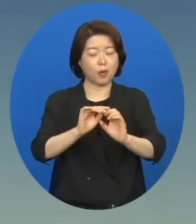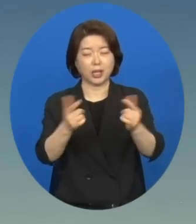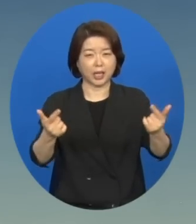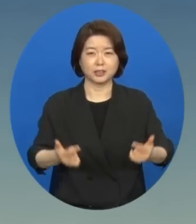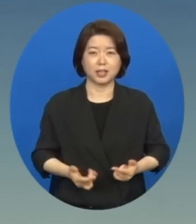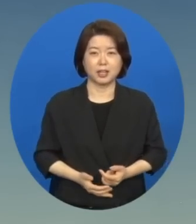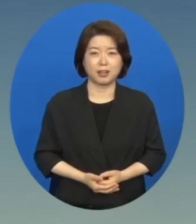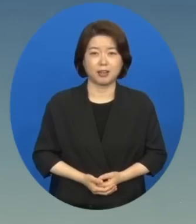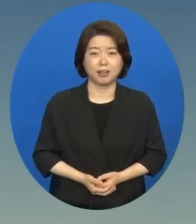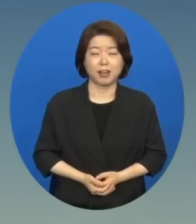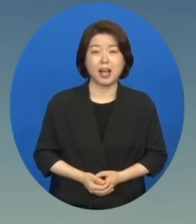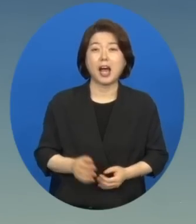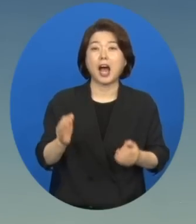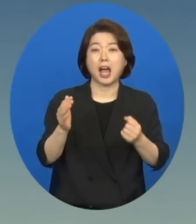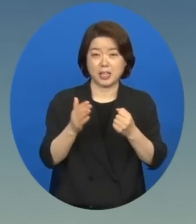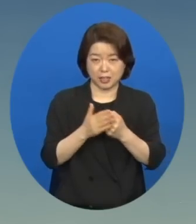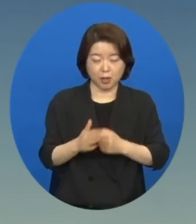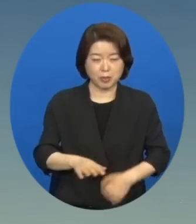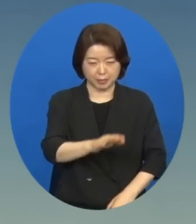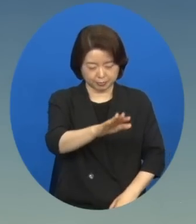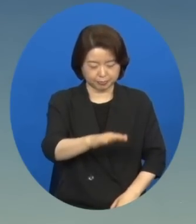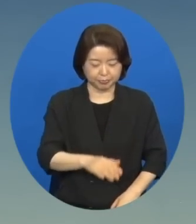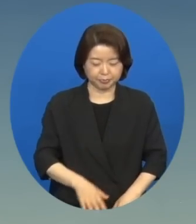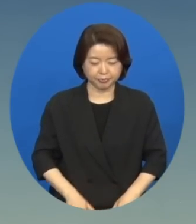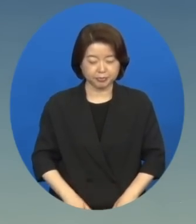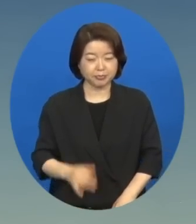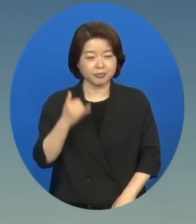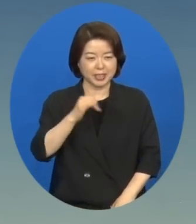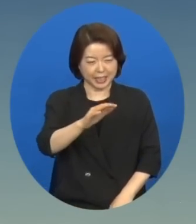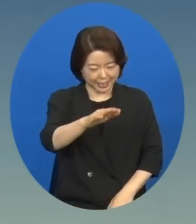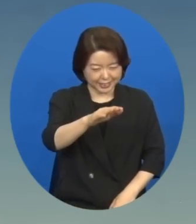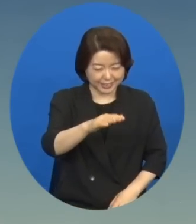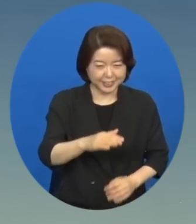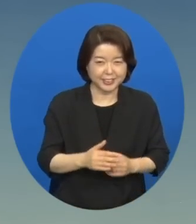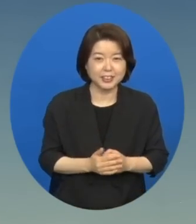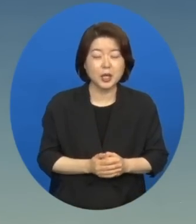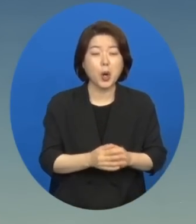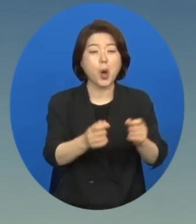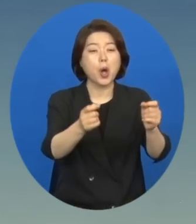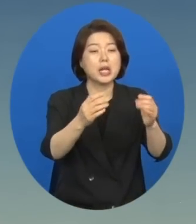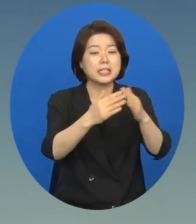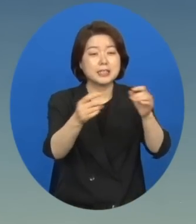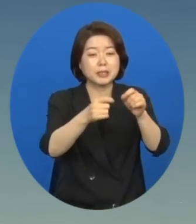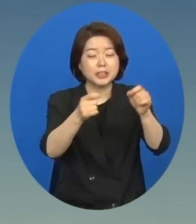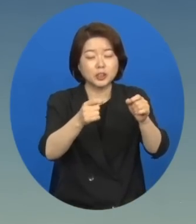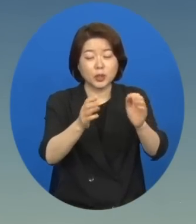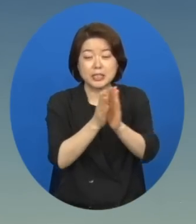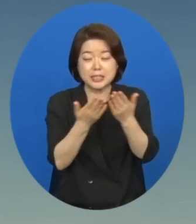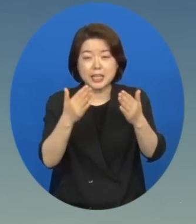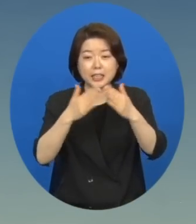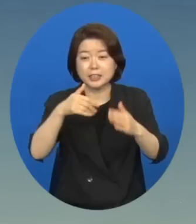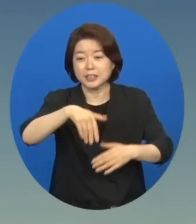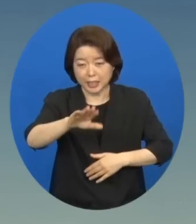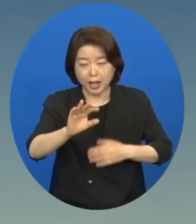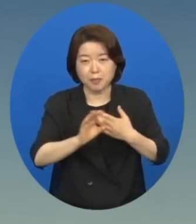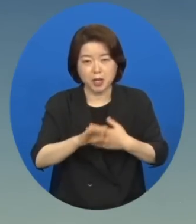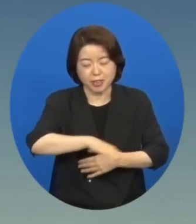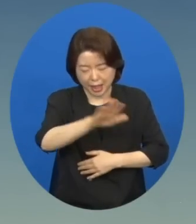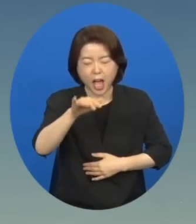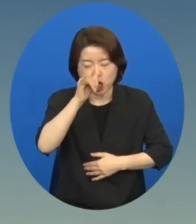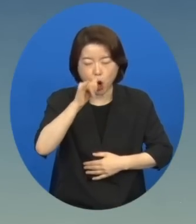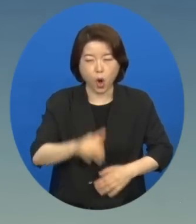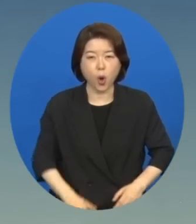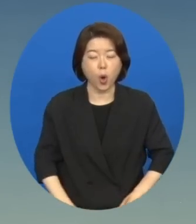아니고. 그래서 어르신에게, 아 어르신 근처에 서점으로 가시면 다 팔아요.